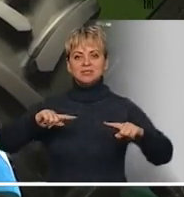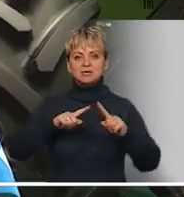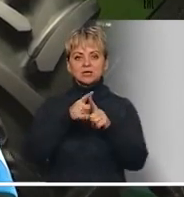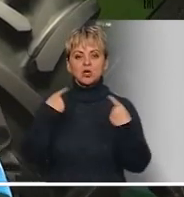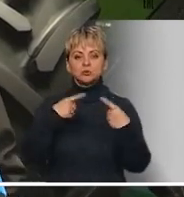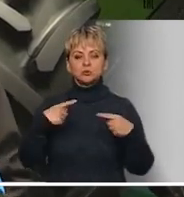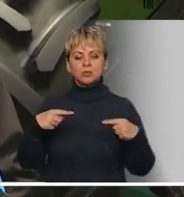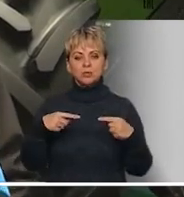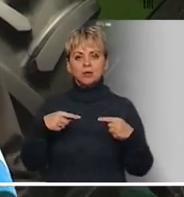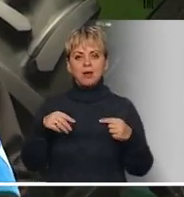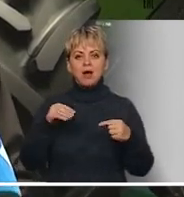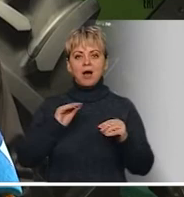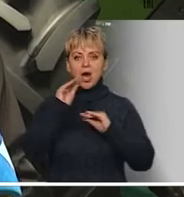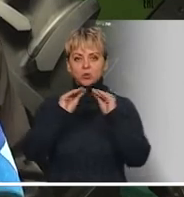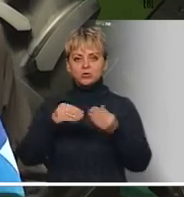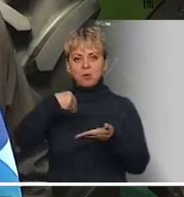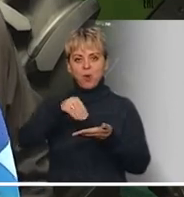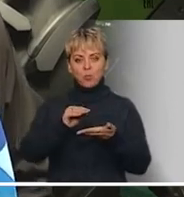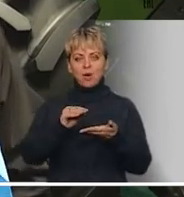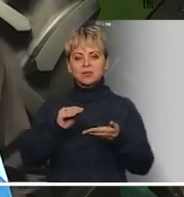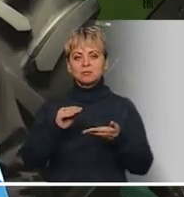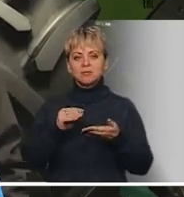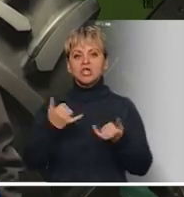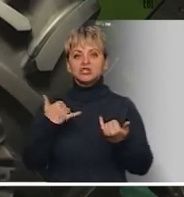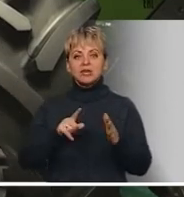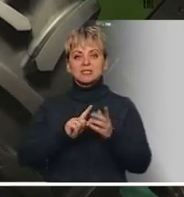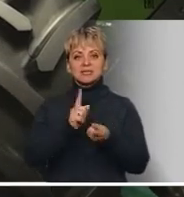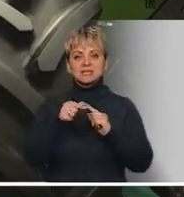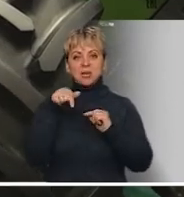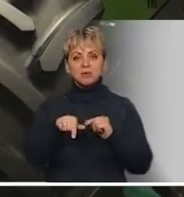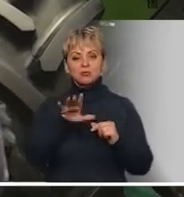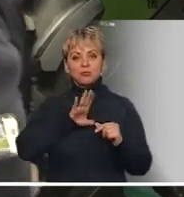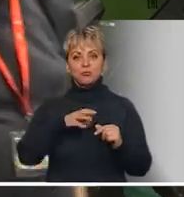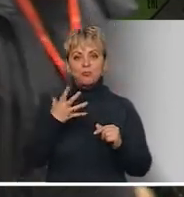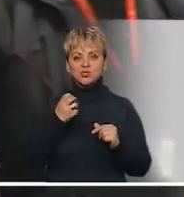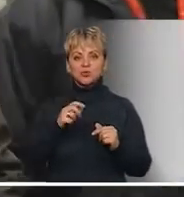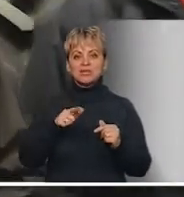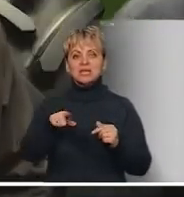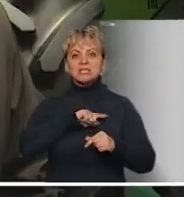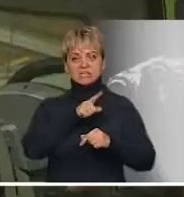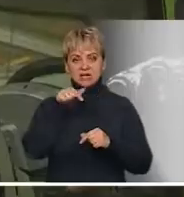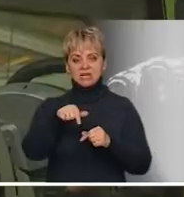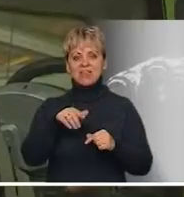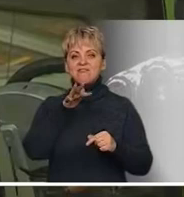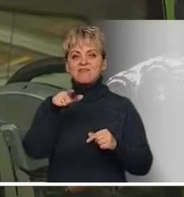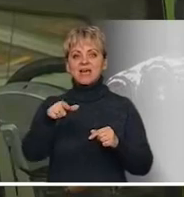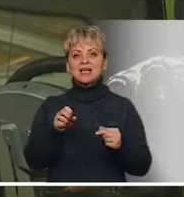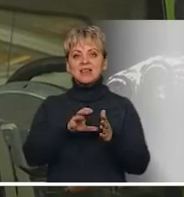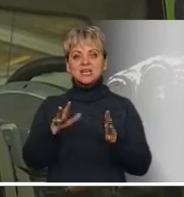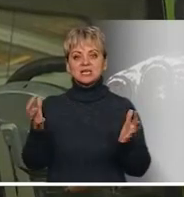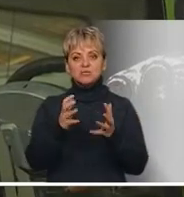Другие технологии, другие орудия покупаем. Вот сейчас на замену им пришел 500-сильный. В